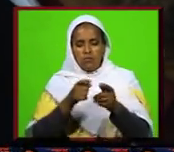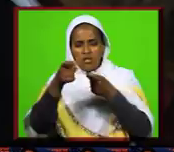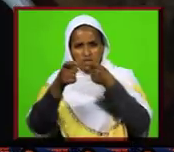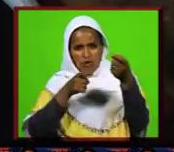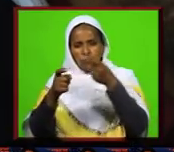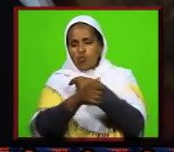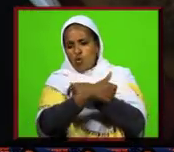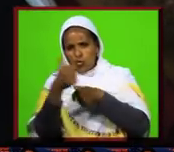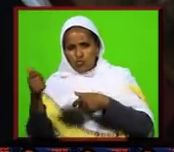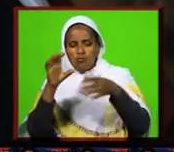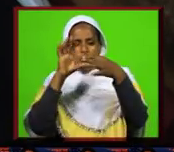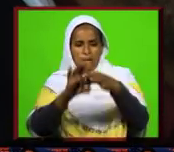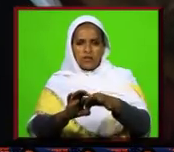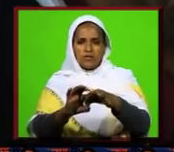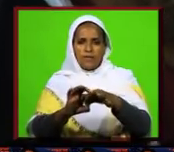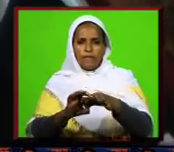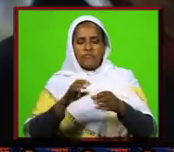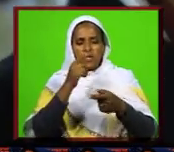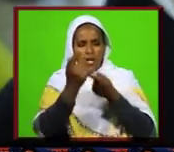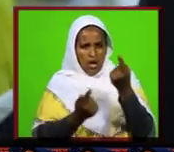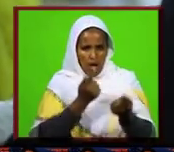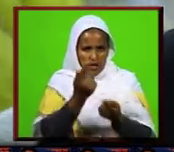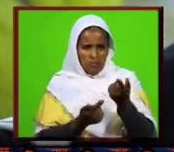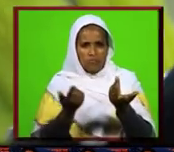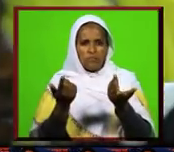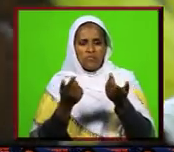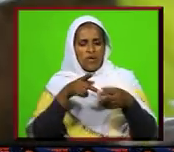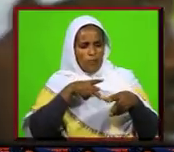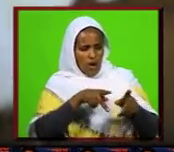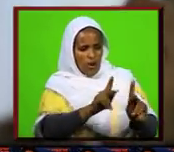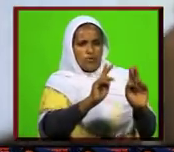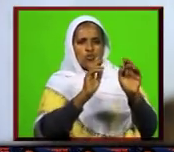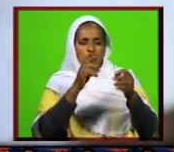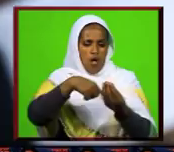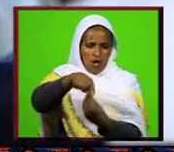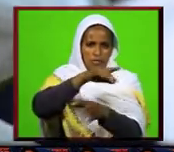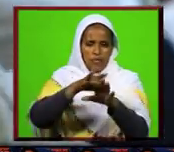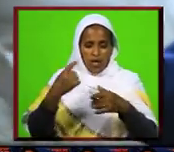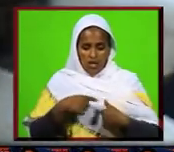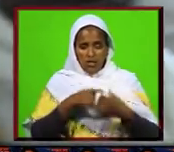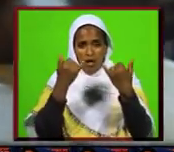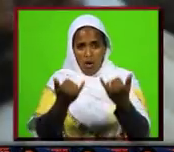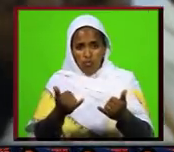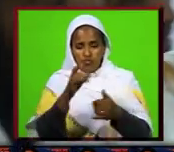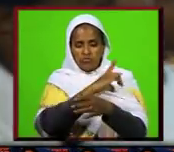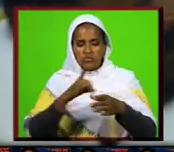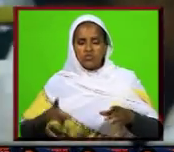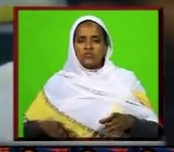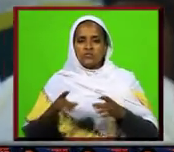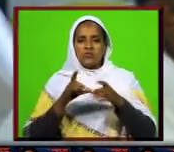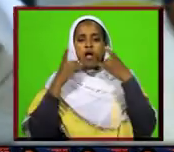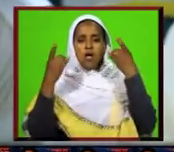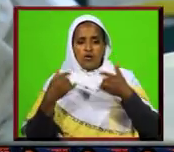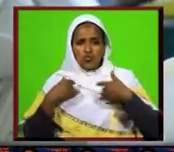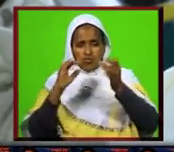ሆነ ሌሎቹም ማህበራትንም ነጋዴዎችንም በገበሬው አካባቢም ላይ እኛ አሁን መምህረ ንስሐዎች